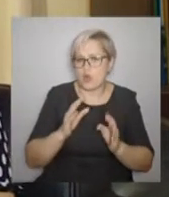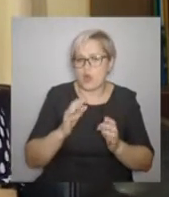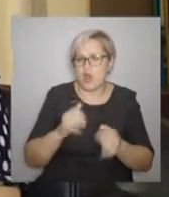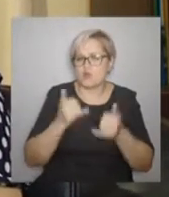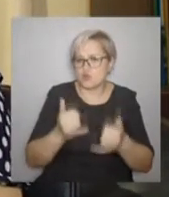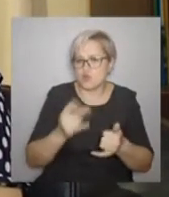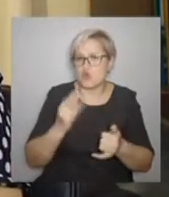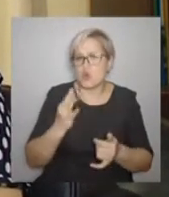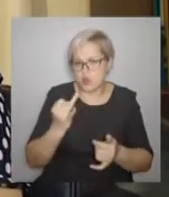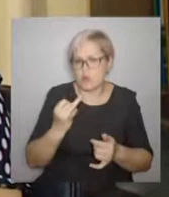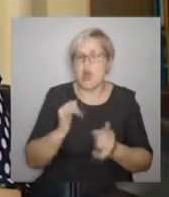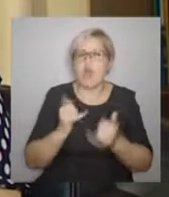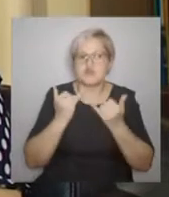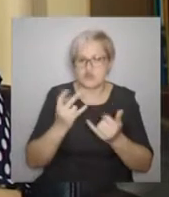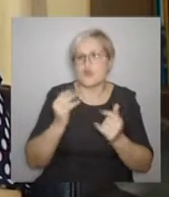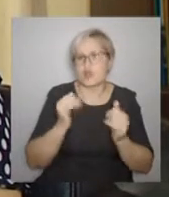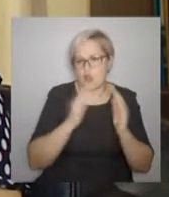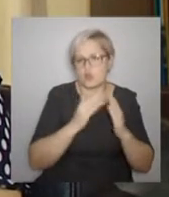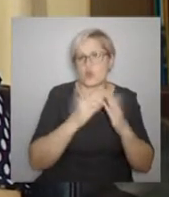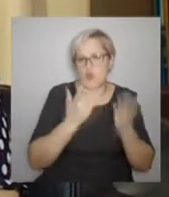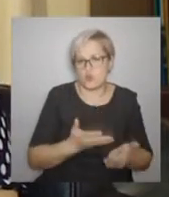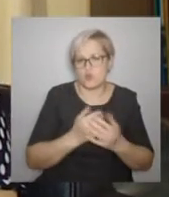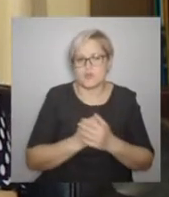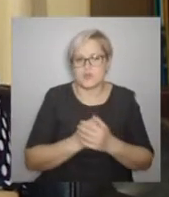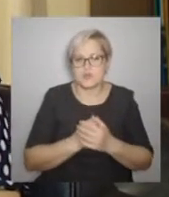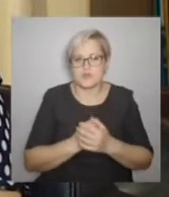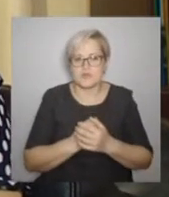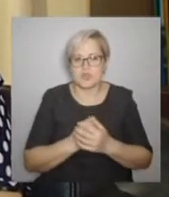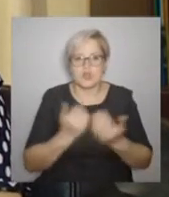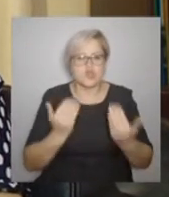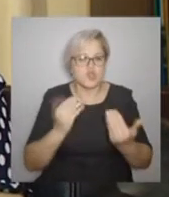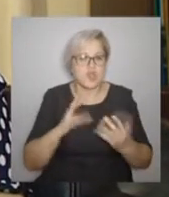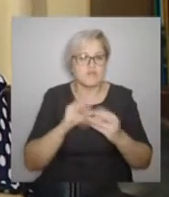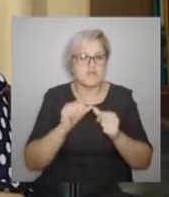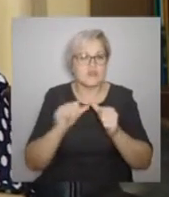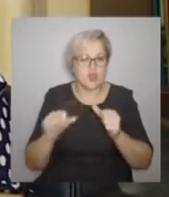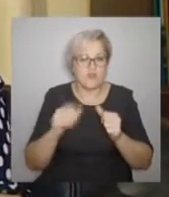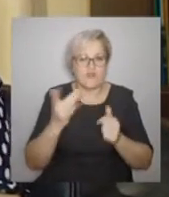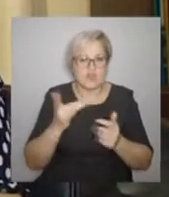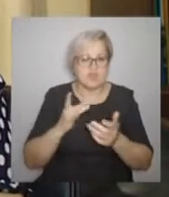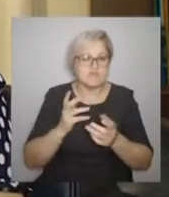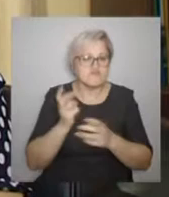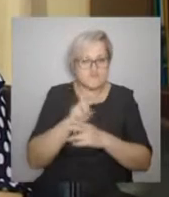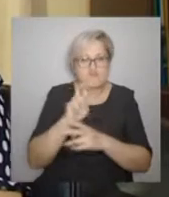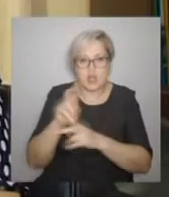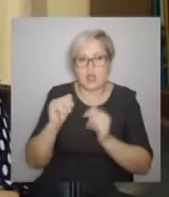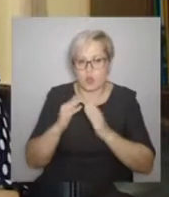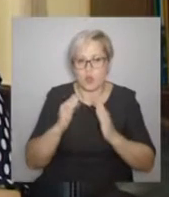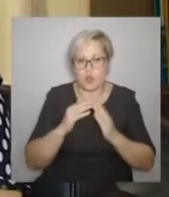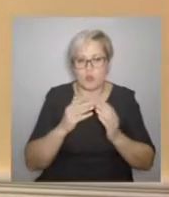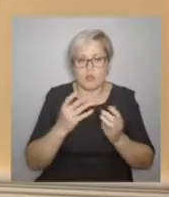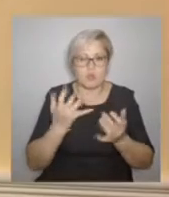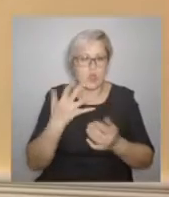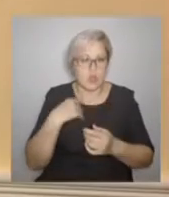убрать людям, потому что есть, которые не видят или не ходят, или в силу